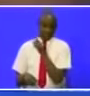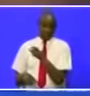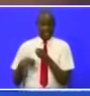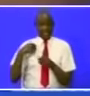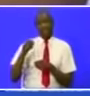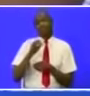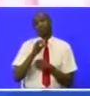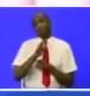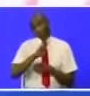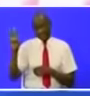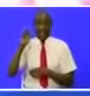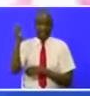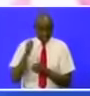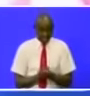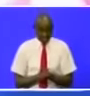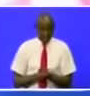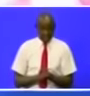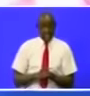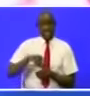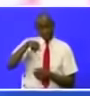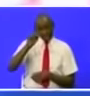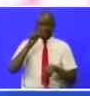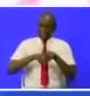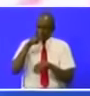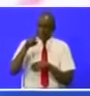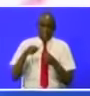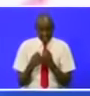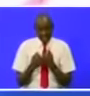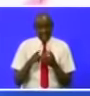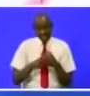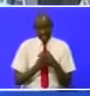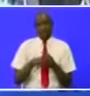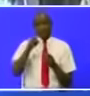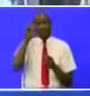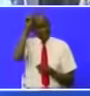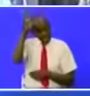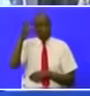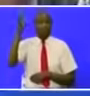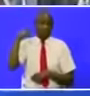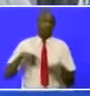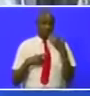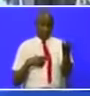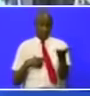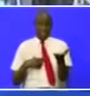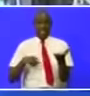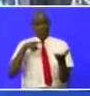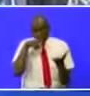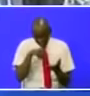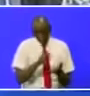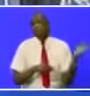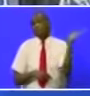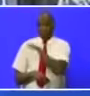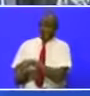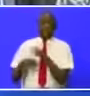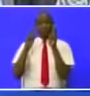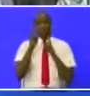ya magharibi mwa nchi. Tangu mali yake iporwe mjini Limuru, kaunti ya Kiambu, mwaka 2008, alisalia kurejea jijini